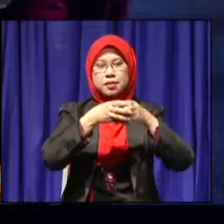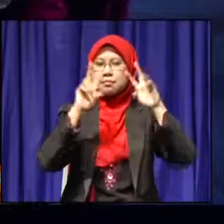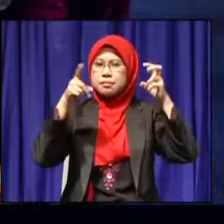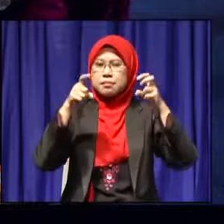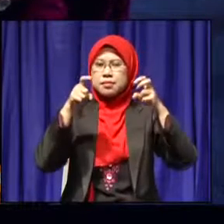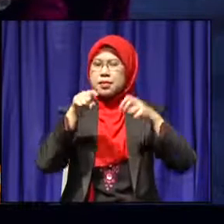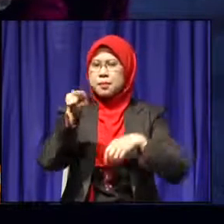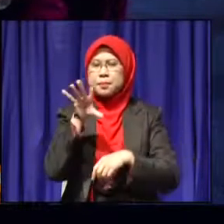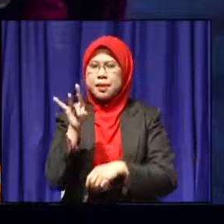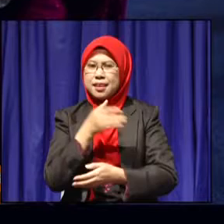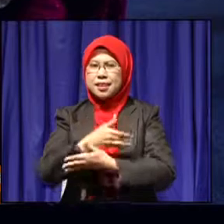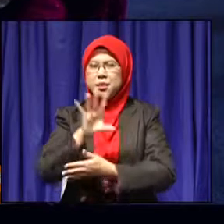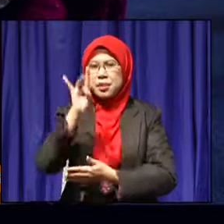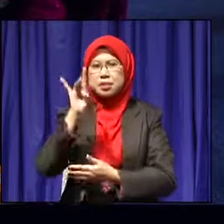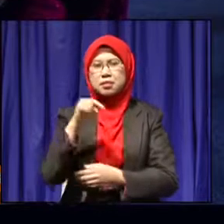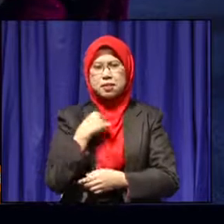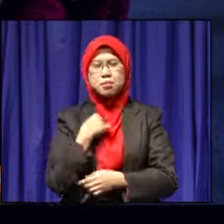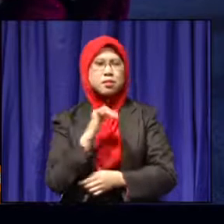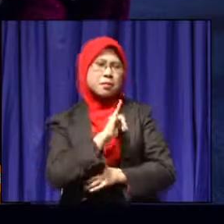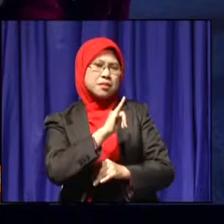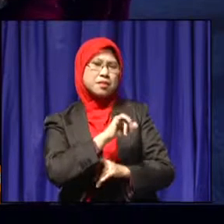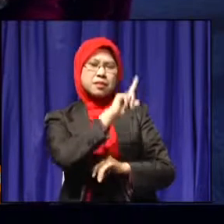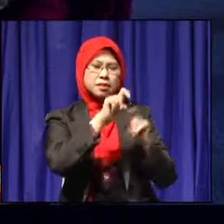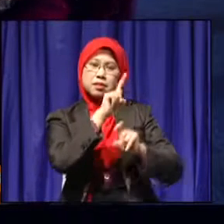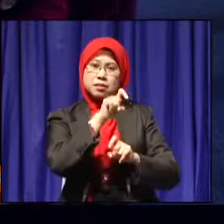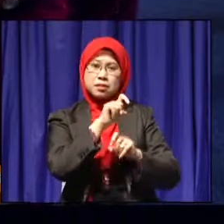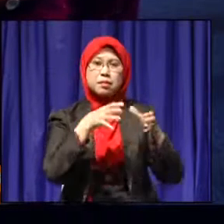tutupi hanya juga